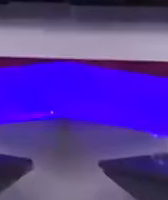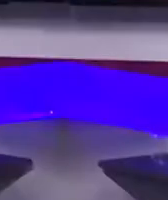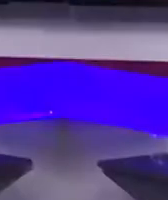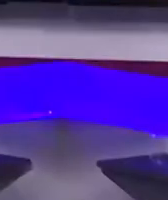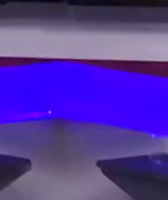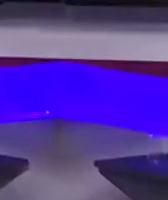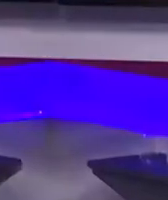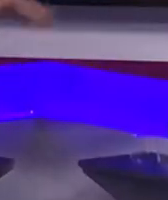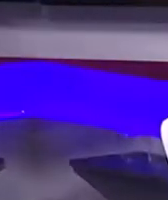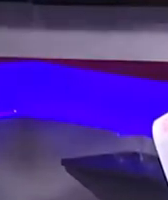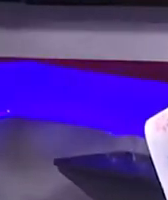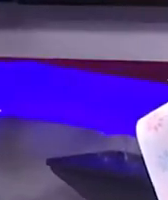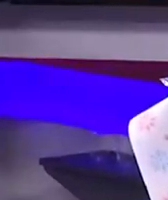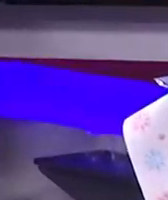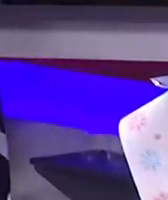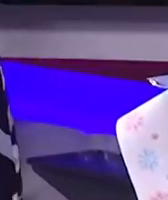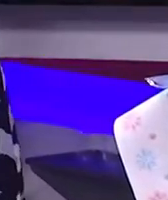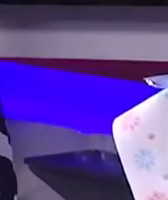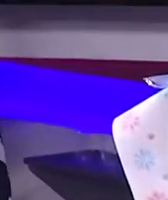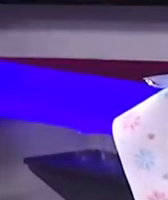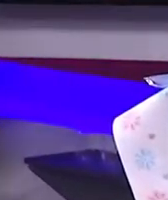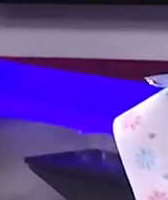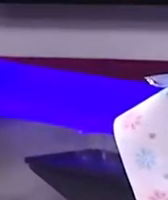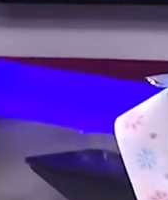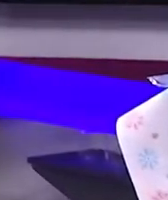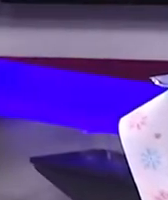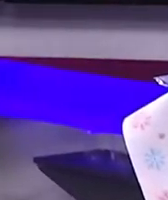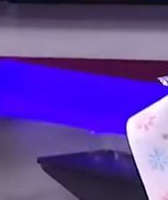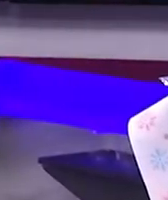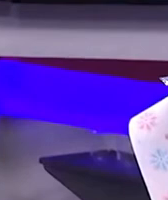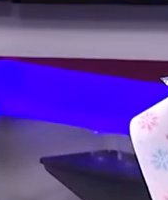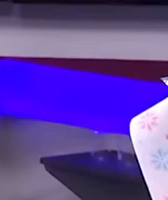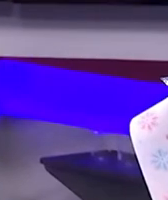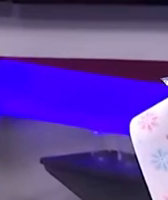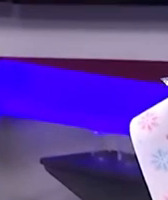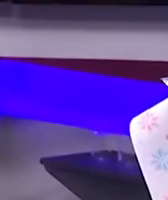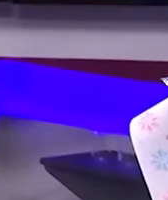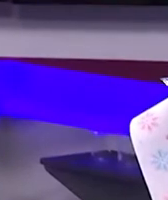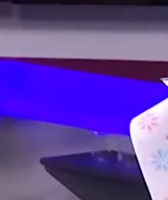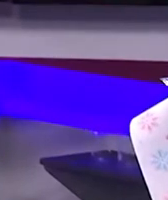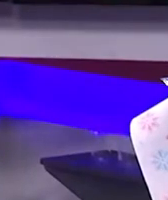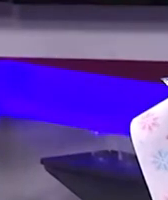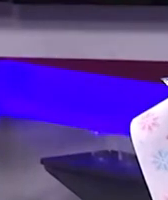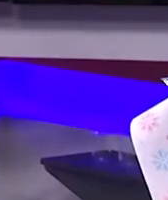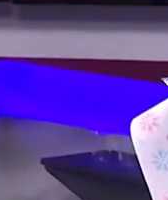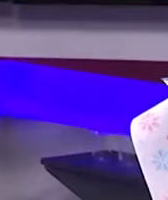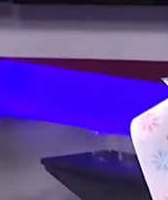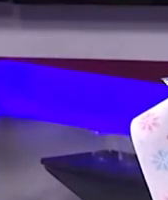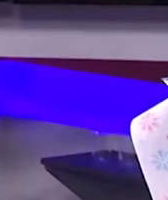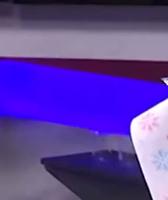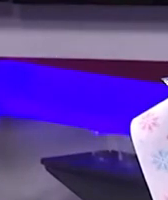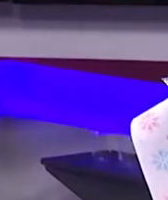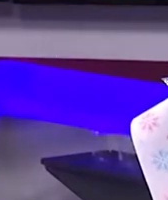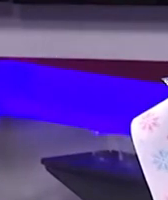hai oke memandangkan Hari ini ke semua soal yang diberikan oleh cekgu Nurhayati saya dapat jawab sepenuhnya